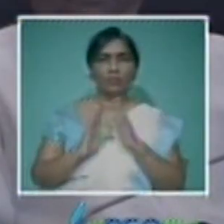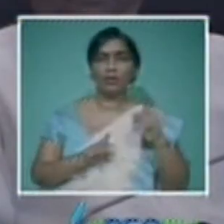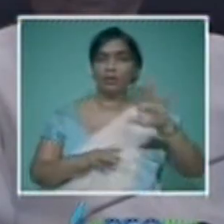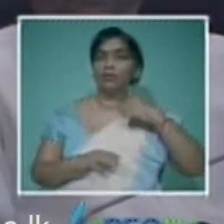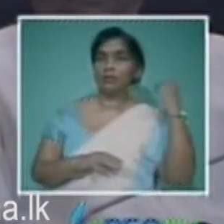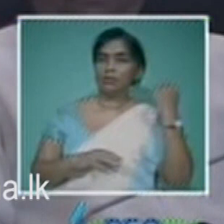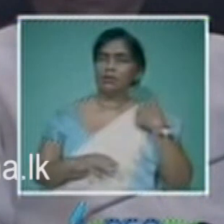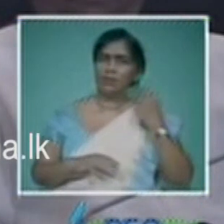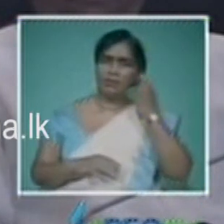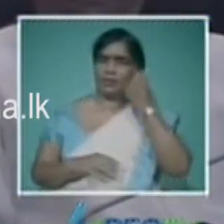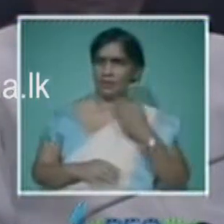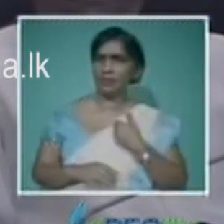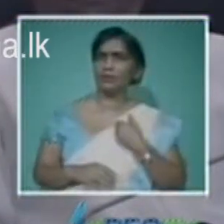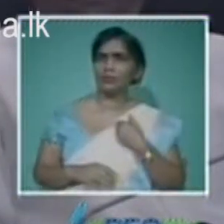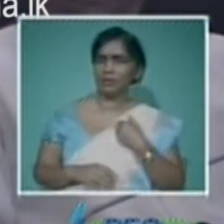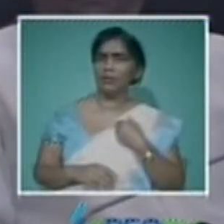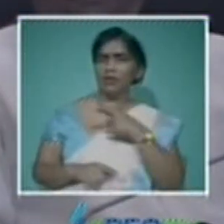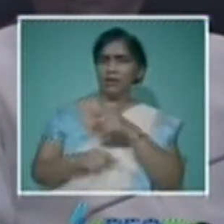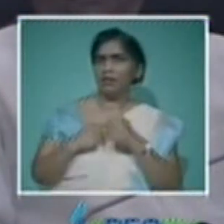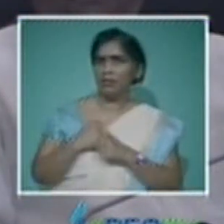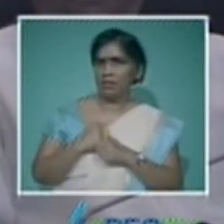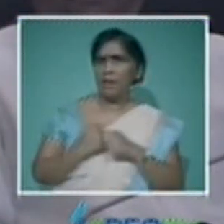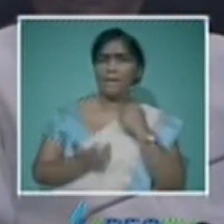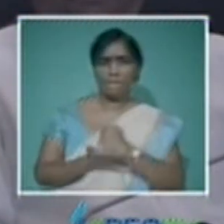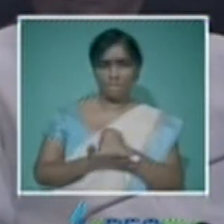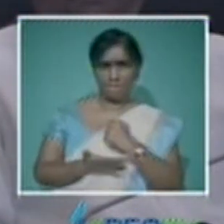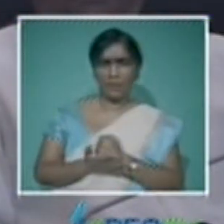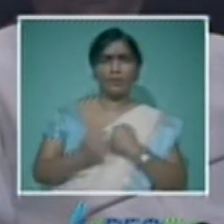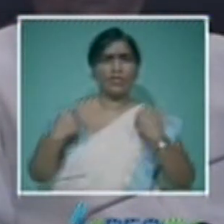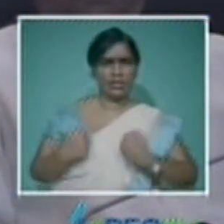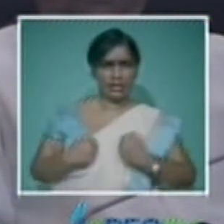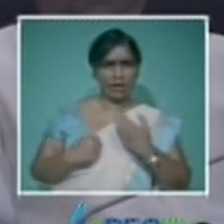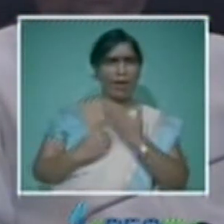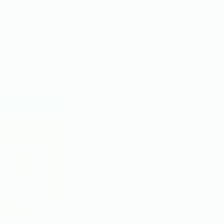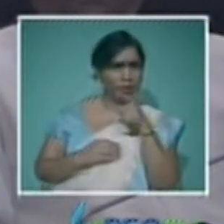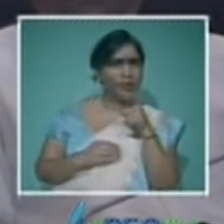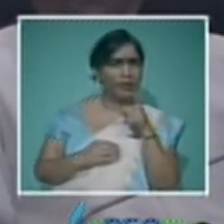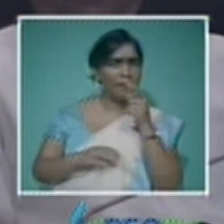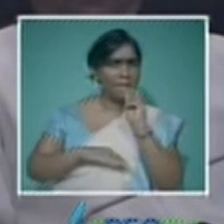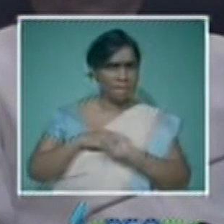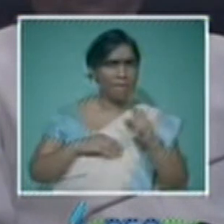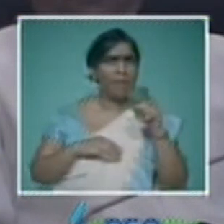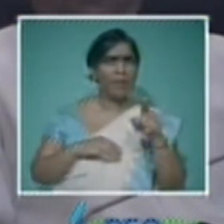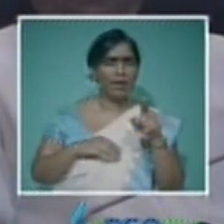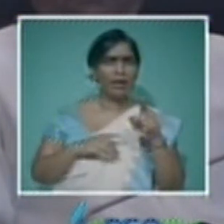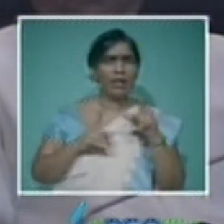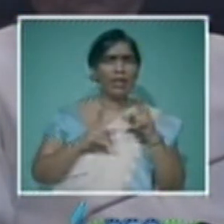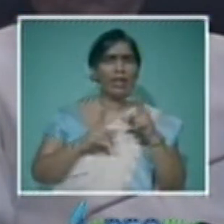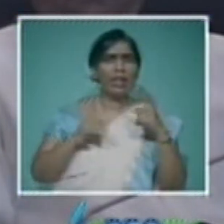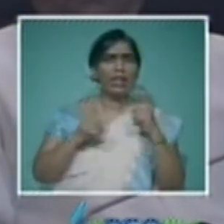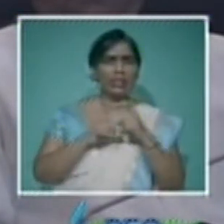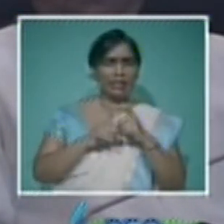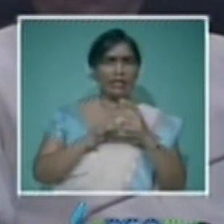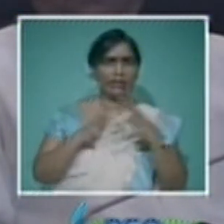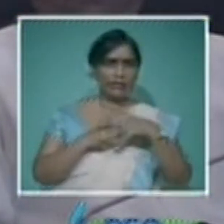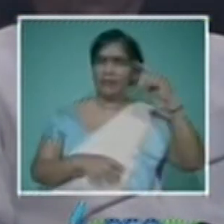කතා කරනකොට මට සැකයක් ආවා මේ හදන්නේ මහා බැංකුවේ අධිපතිතුමාටත් වැඩක් දෙන්නද කියලා. දීලා දිනේෂ් විරක්කොඩි මහත්මයාව